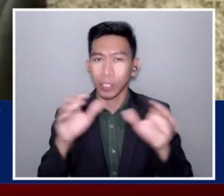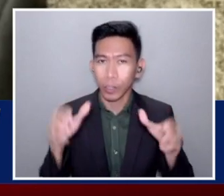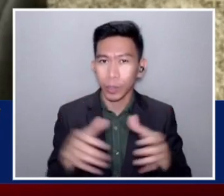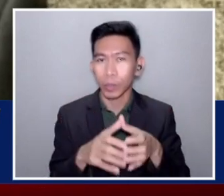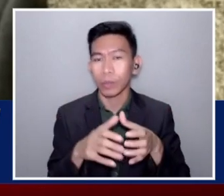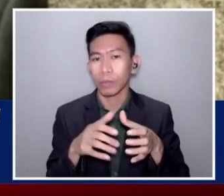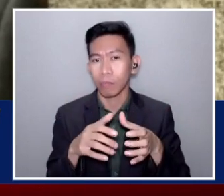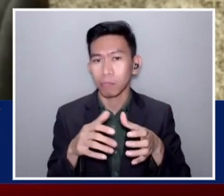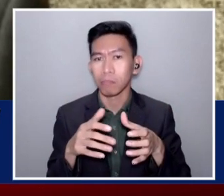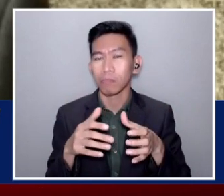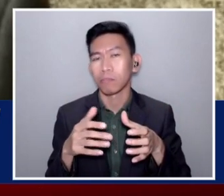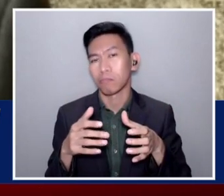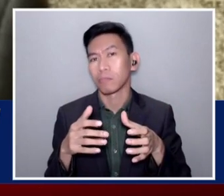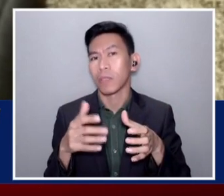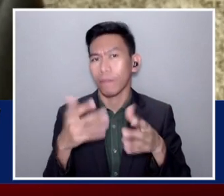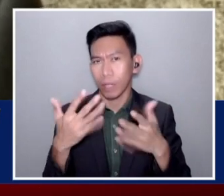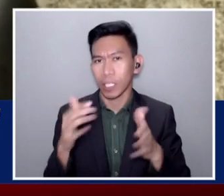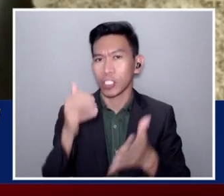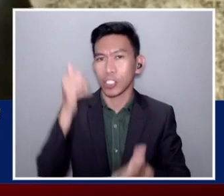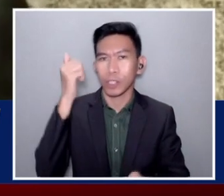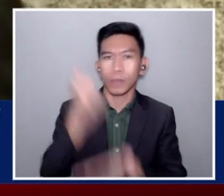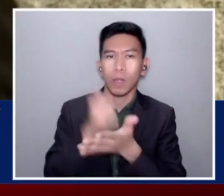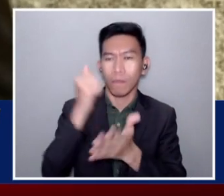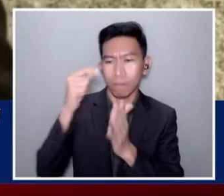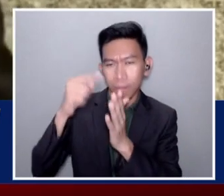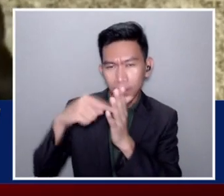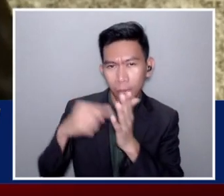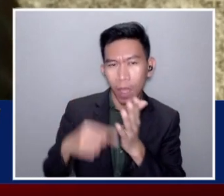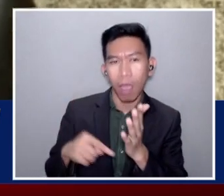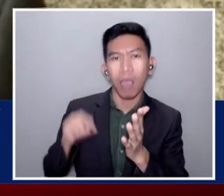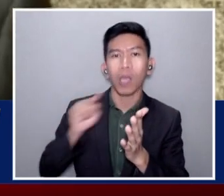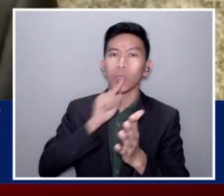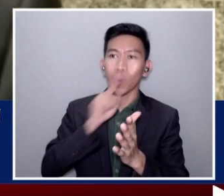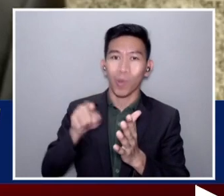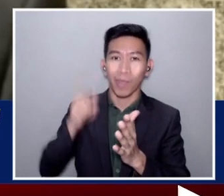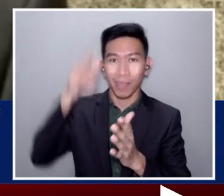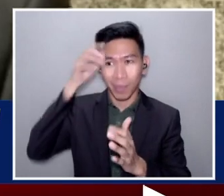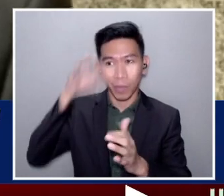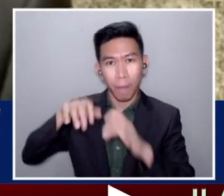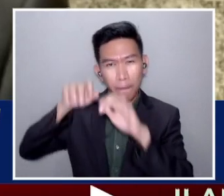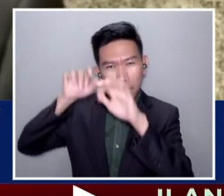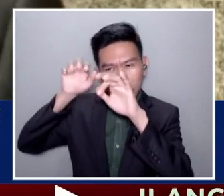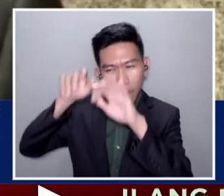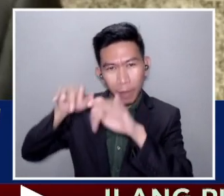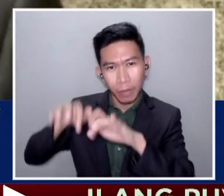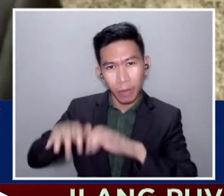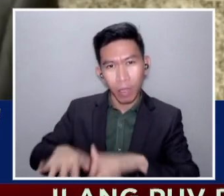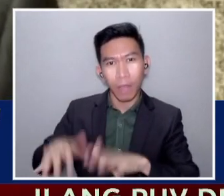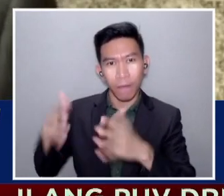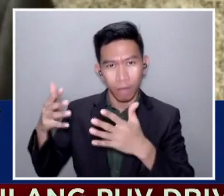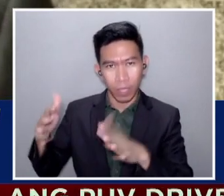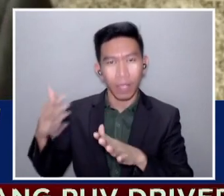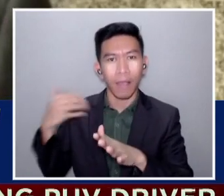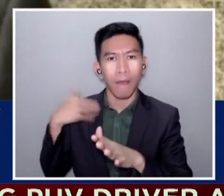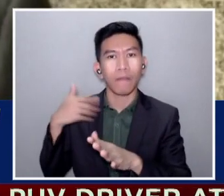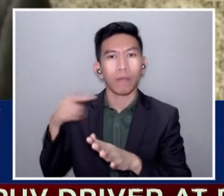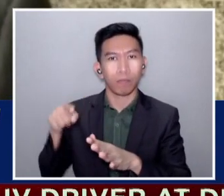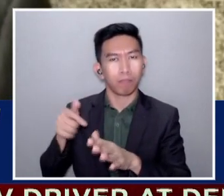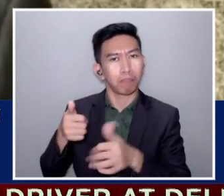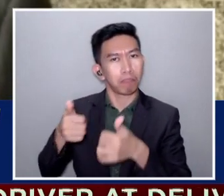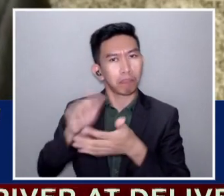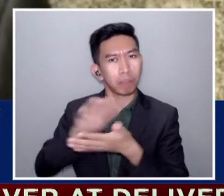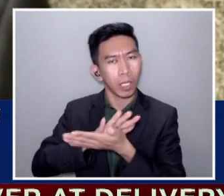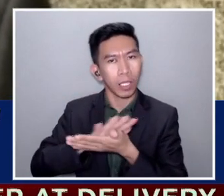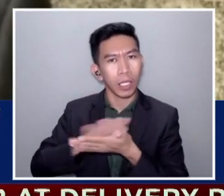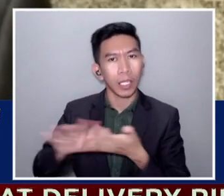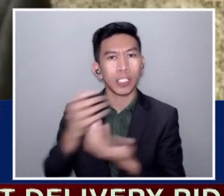Pro-V&V has certified that this source codes are operating properly, securely,